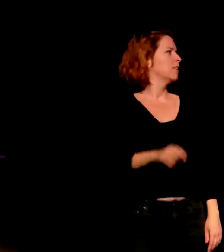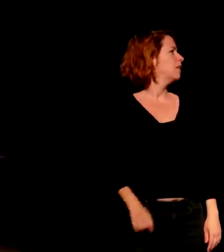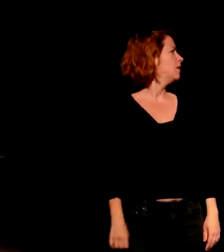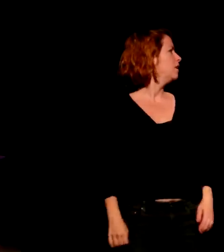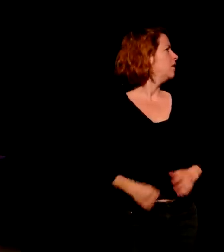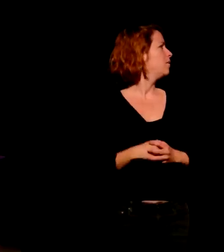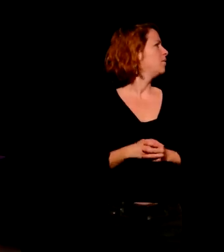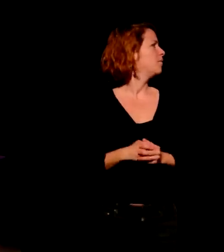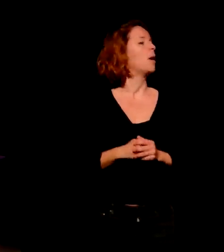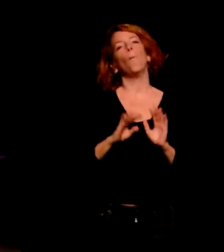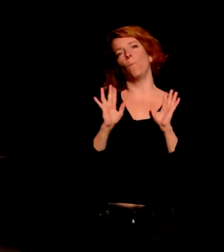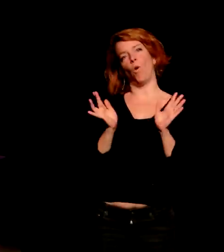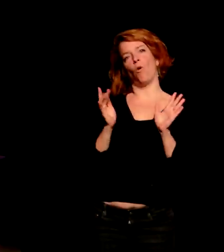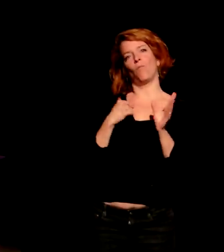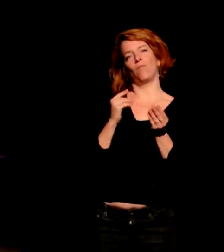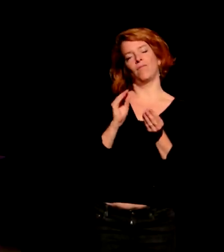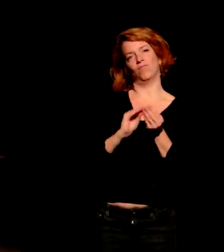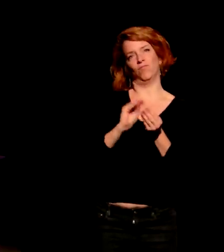Bon... J'ai un peu forcé le trait,